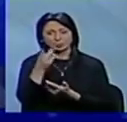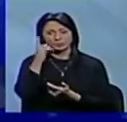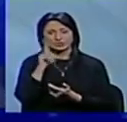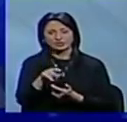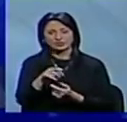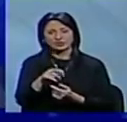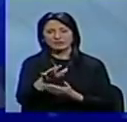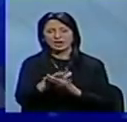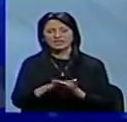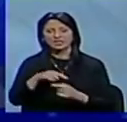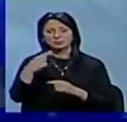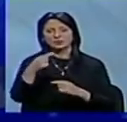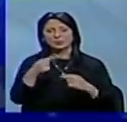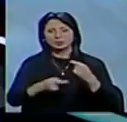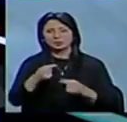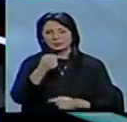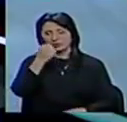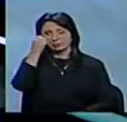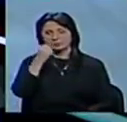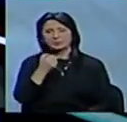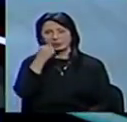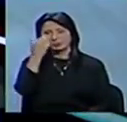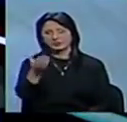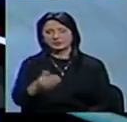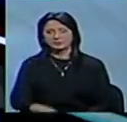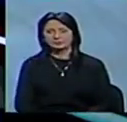ერთად ვავრცელებთ, ვაგრძელებთ შემდეგ ბრძოლას. მადლობა თქვენ.